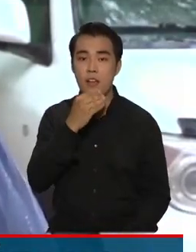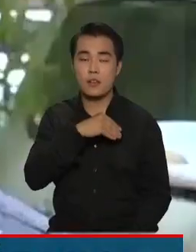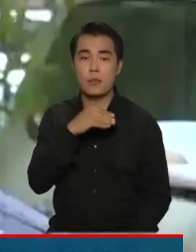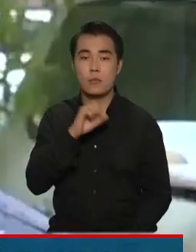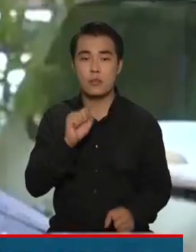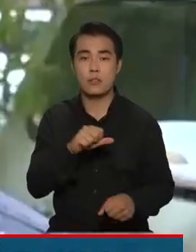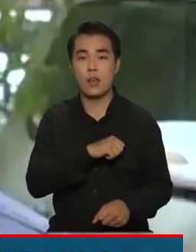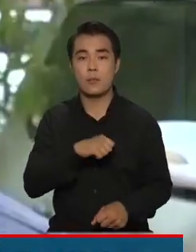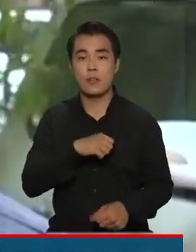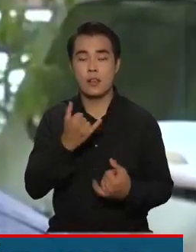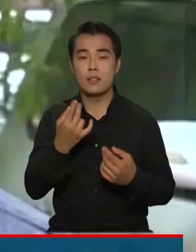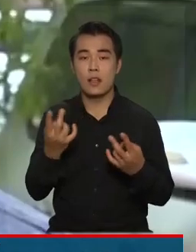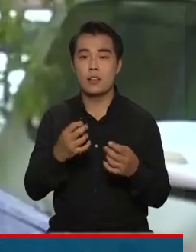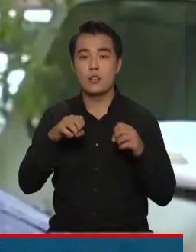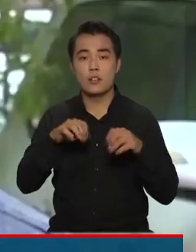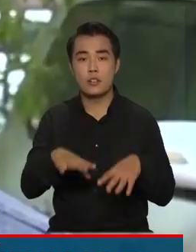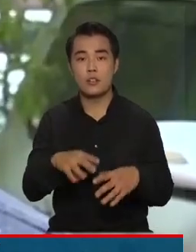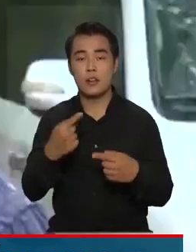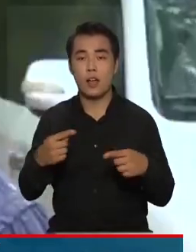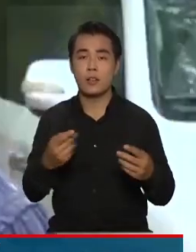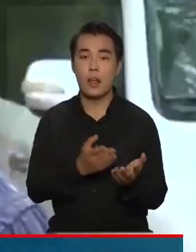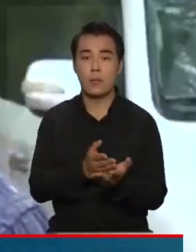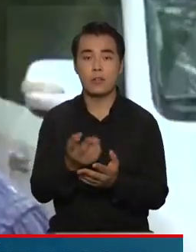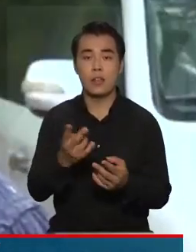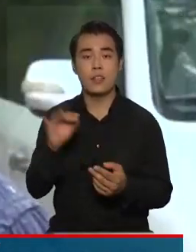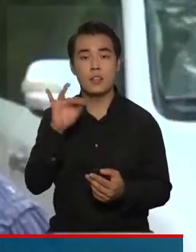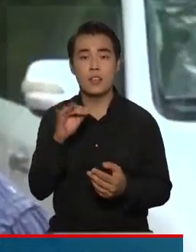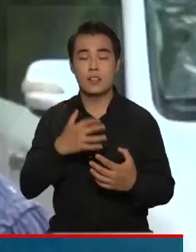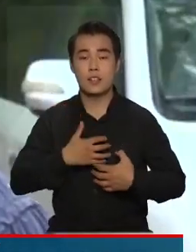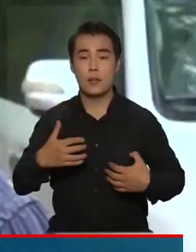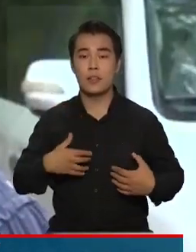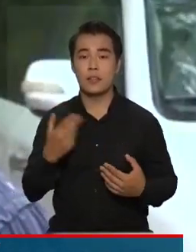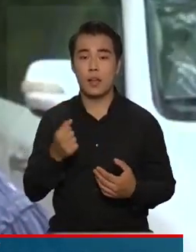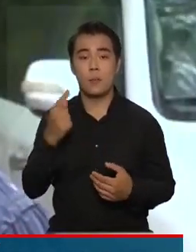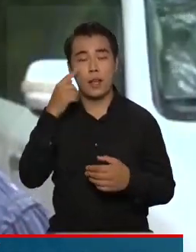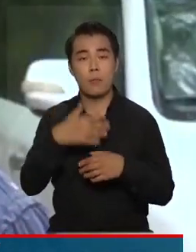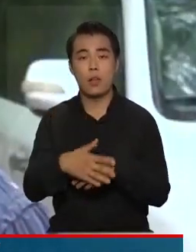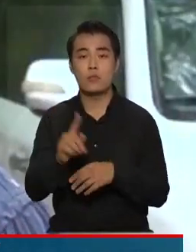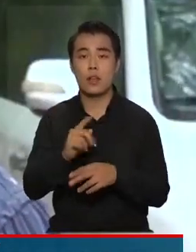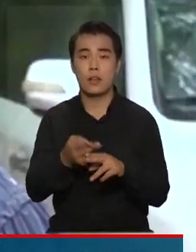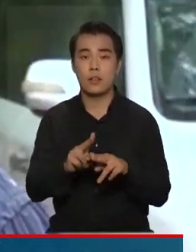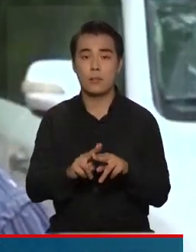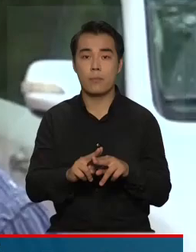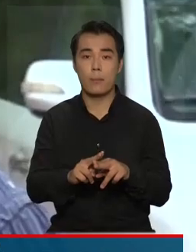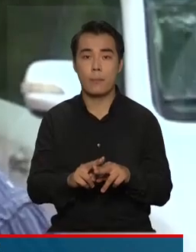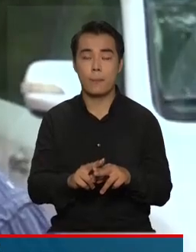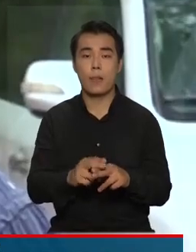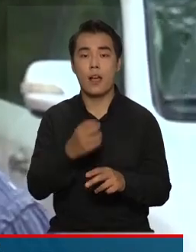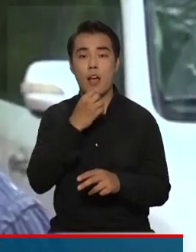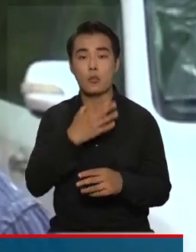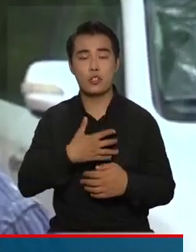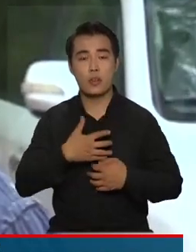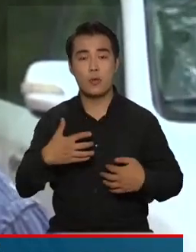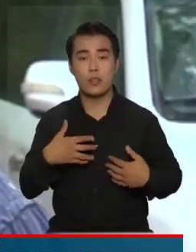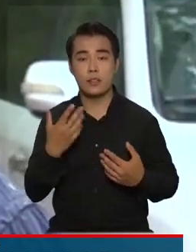сказать, да, так надо, наверное, принимать какие-то меры, наверное. Историческое, да, животное, понимаем, что это хорошее животное,